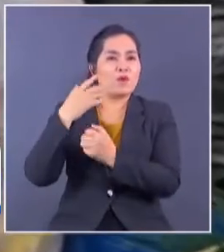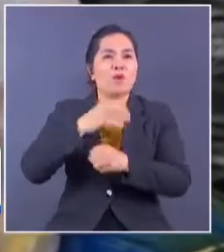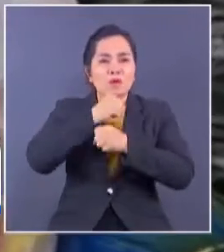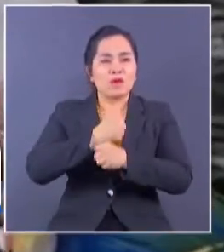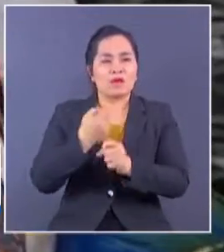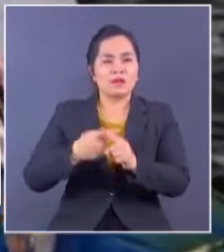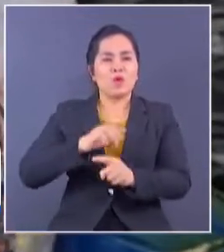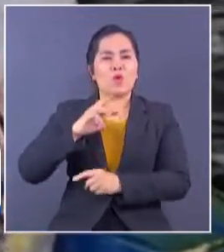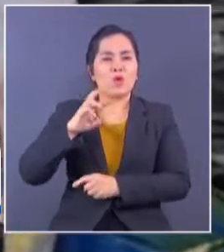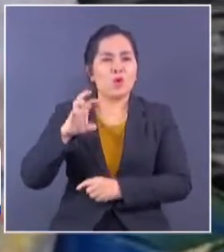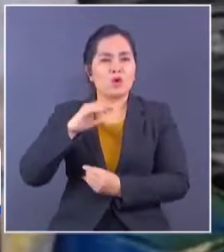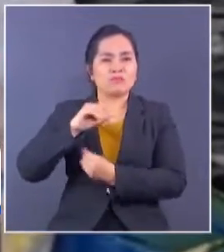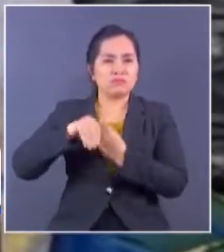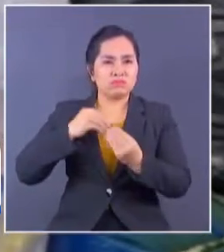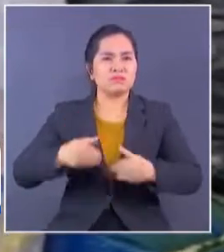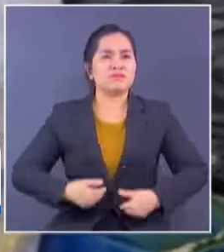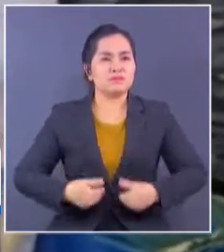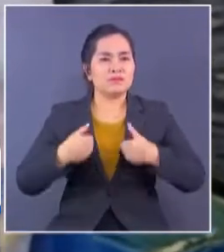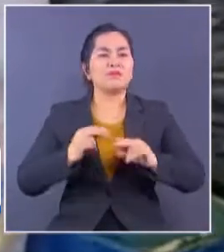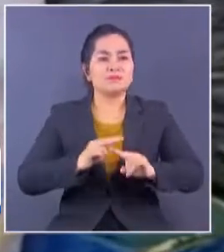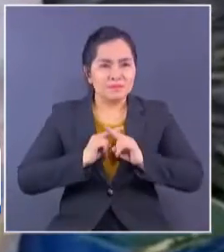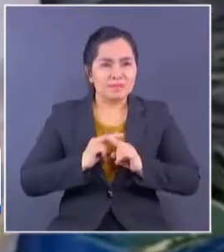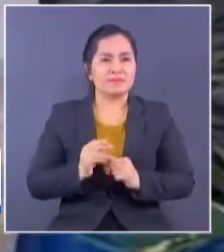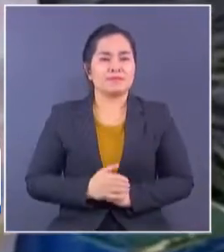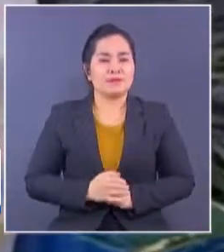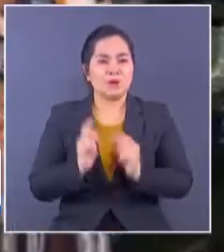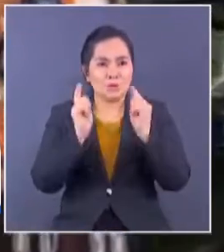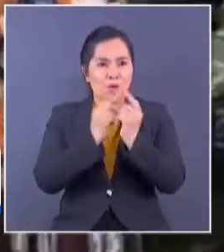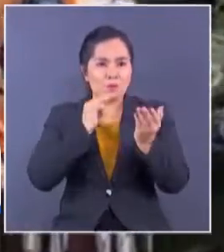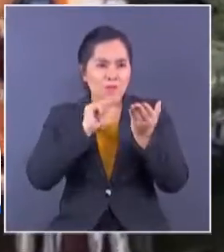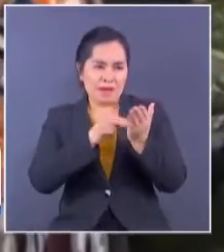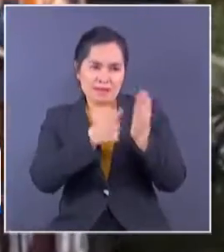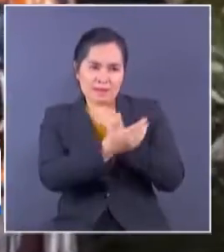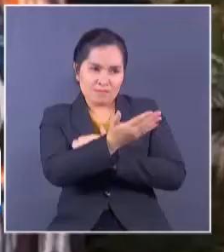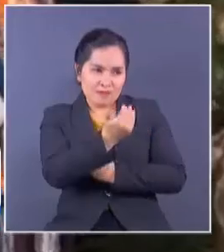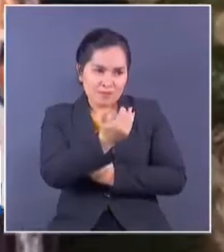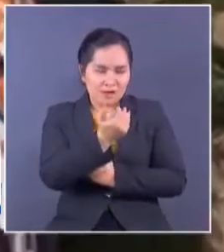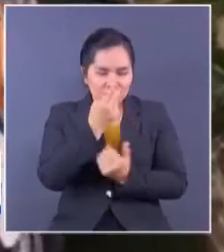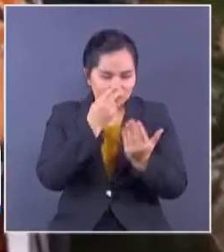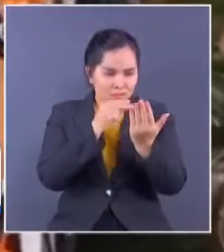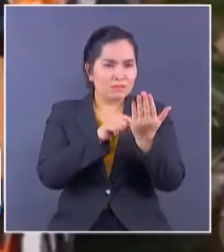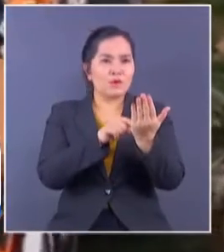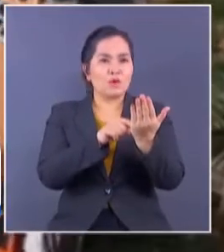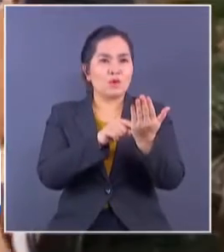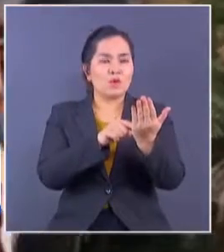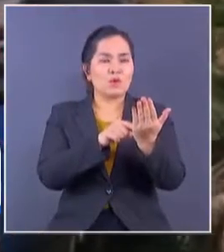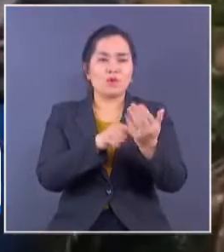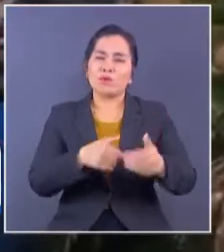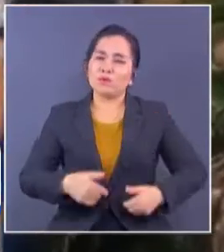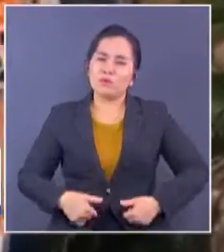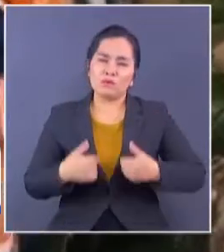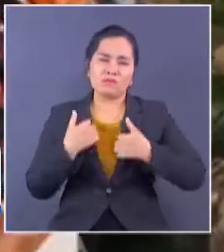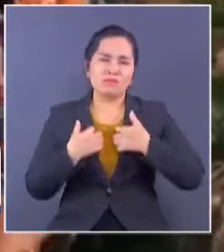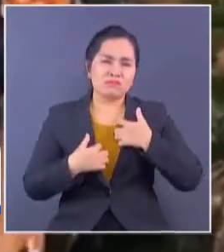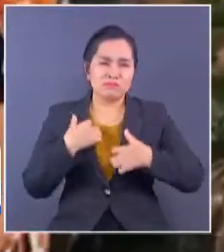600บาทต่อเดือนเนี่ยนะครับประทังชีวิตไปวันๆเมื่อมาเจอหนังสือพวงนี้จะทางราชการแบบนี้โอ้โหตอนนี้อยู่ไม่เป็นสุข